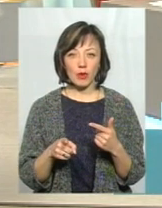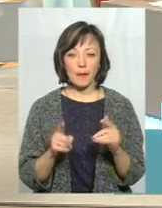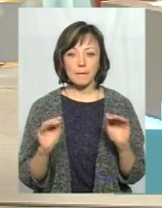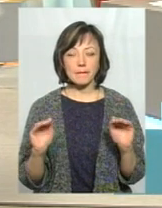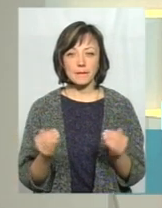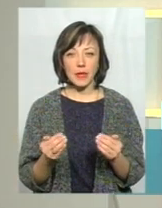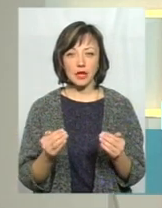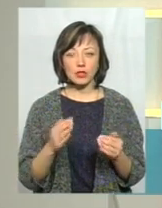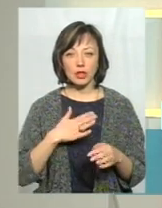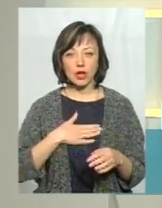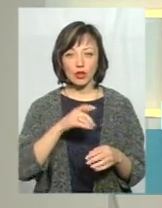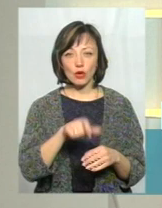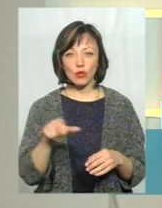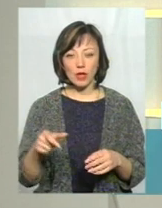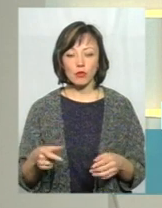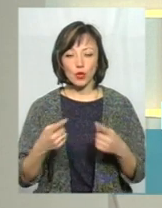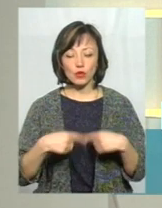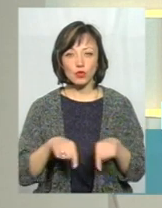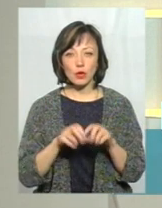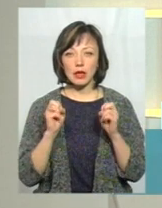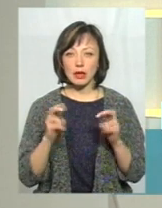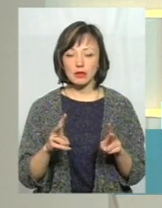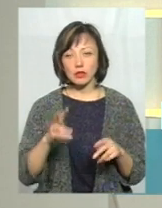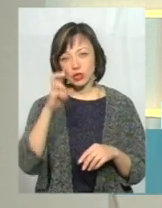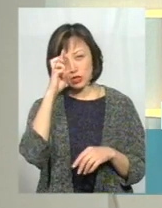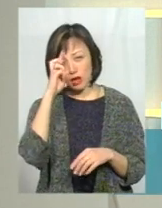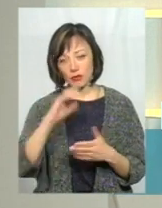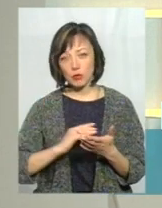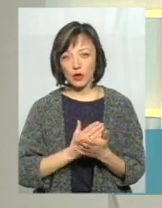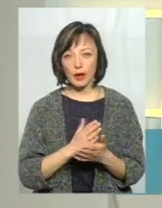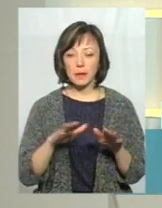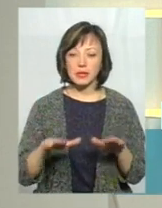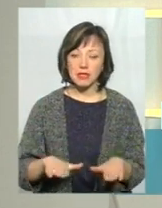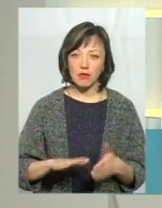менше наших людей було у зоні ризику? Це має бути державна політика,